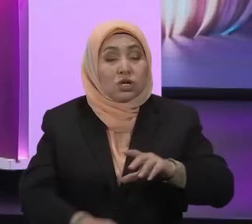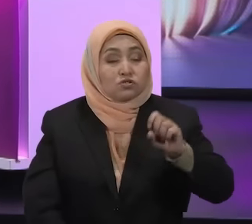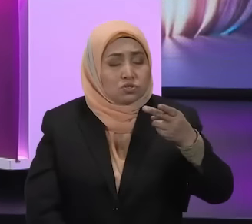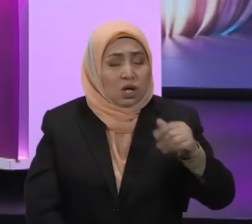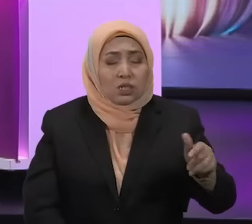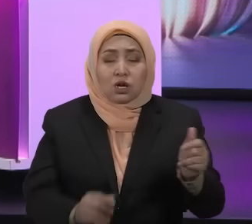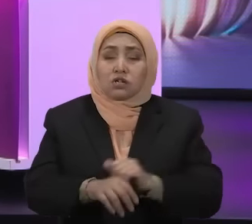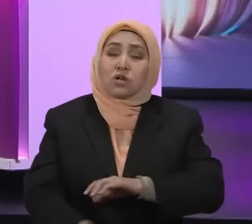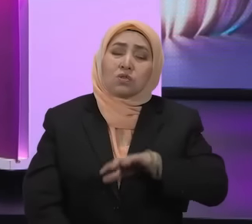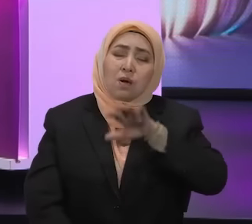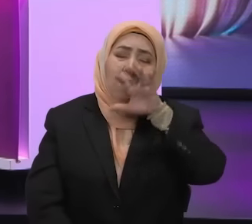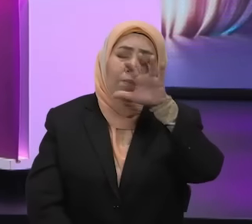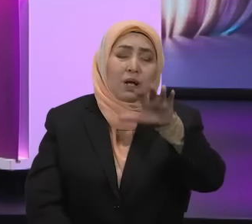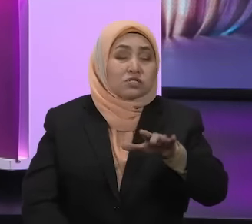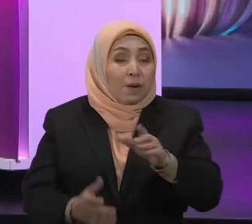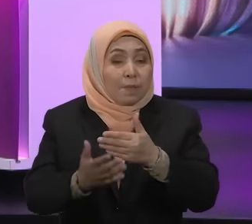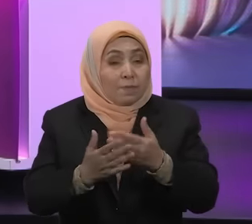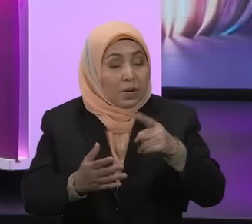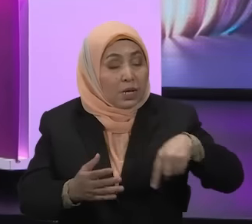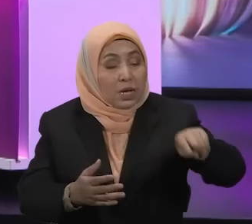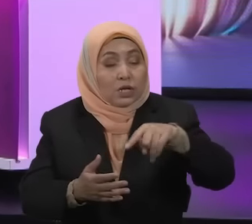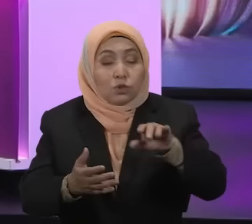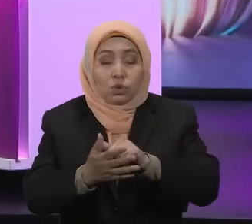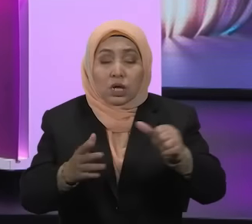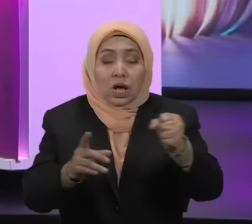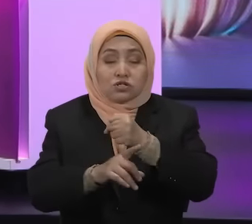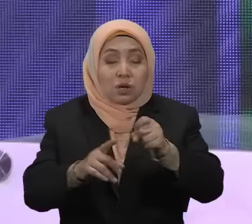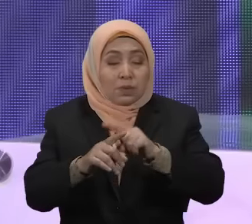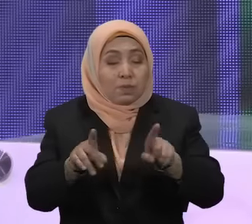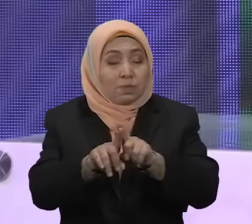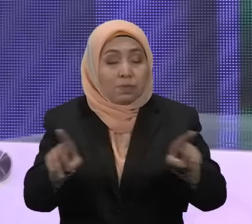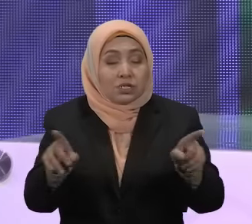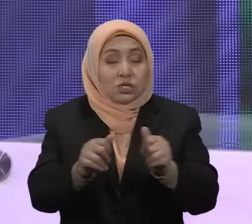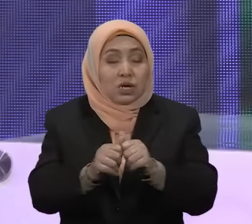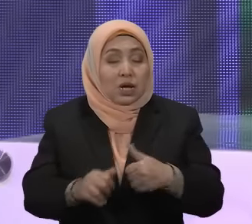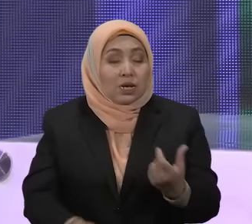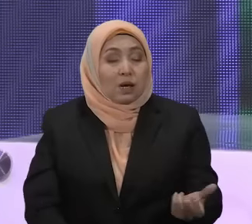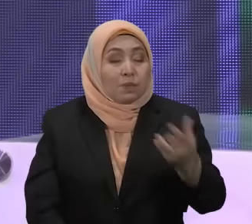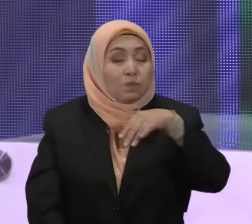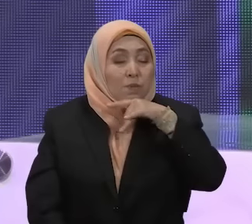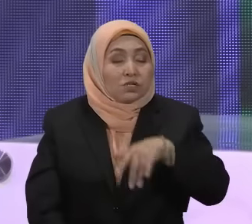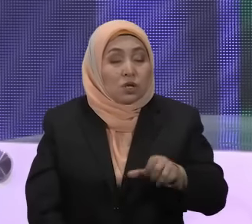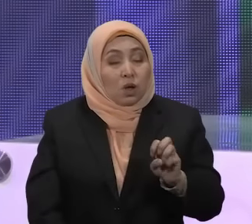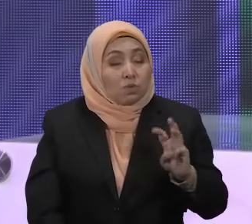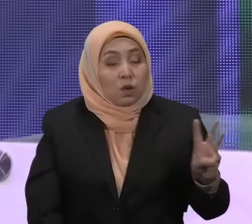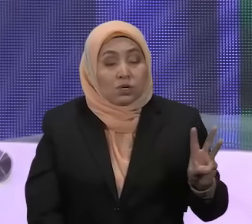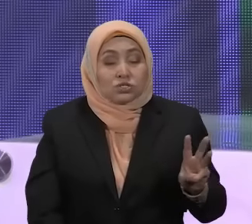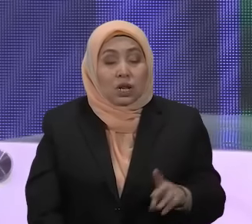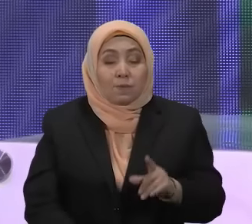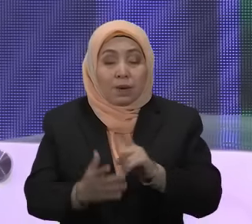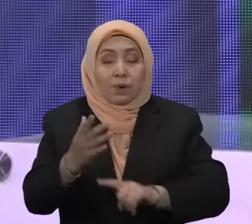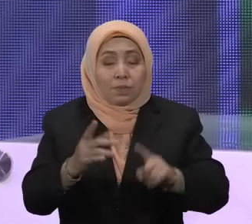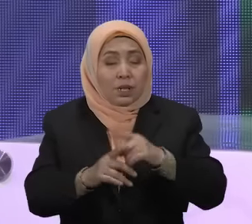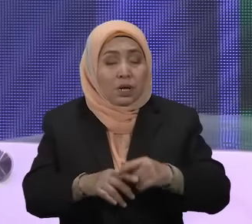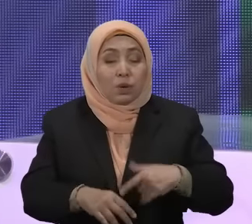saihah, dengan satu pekikan, sehingga mereka itu diazab. Tetapi berbeza dengan Nabi Muhammad sallallahu alaihi wasallam, ya, apabila